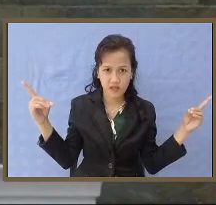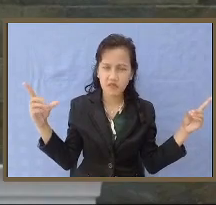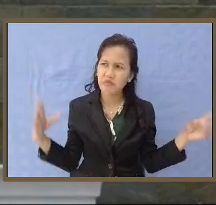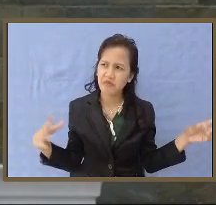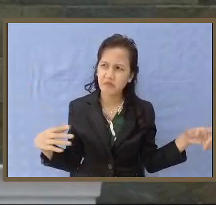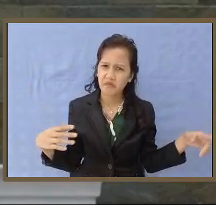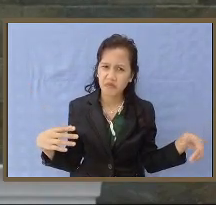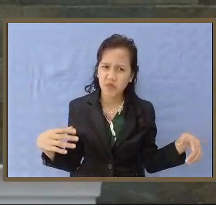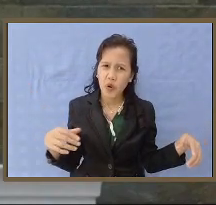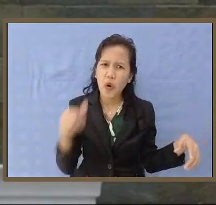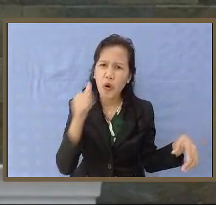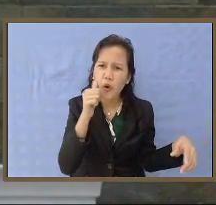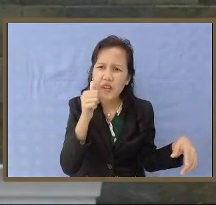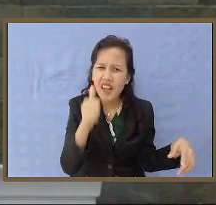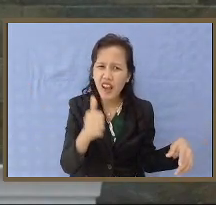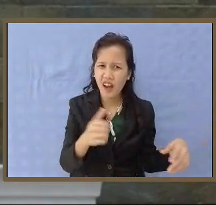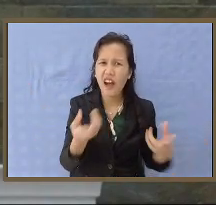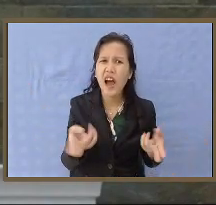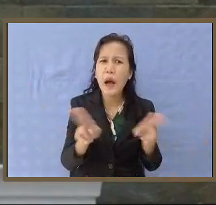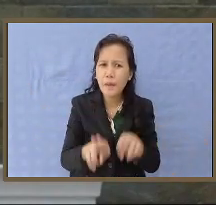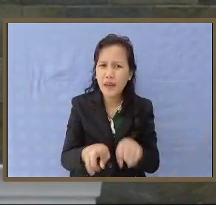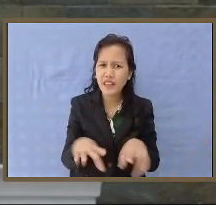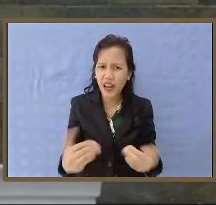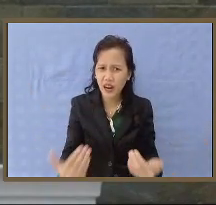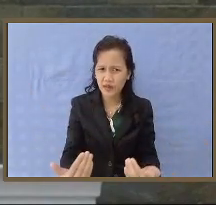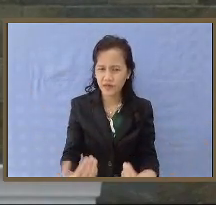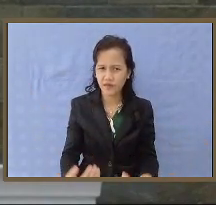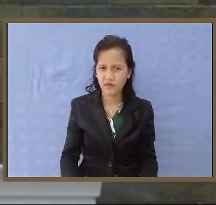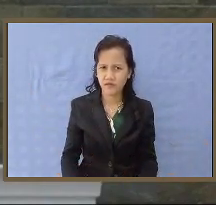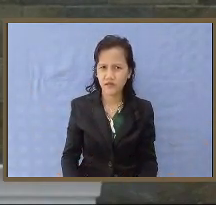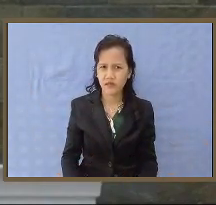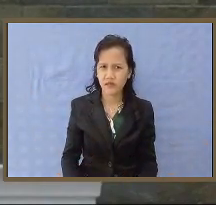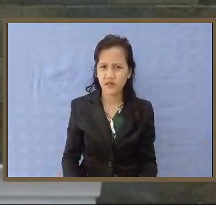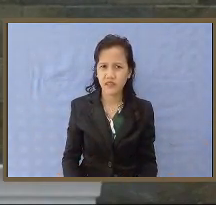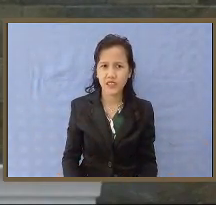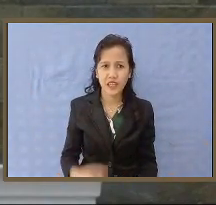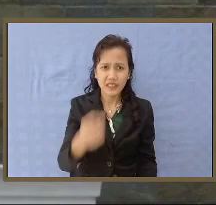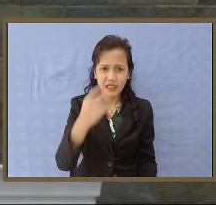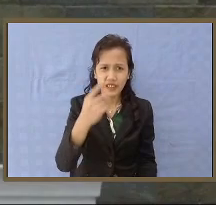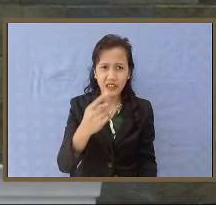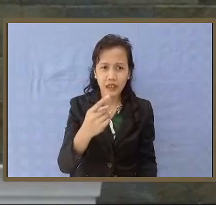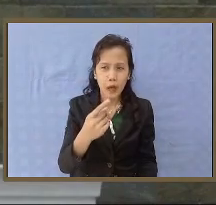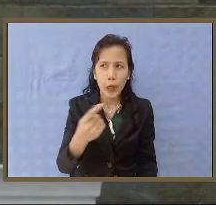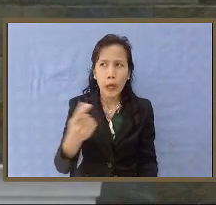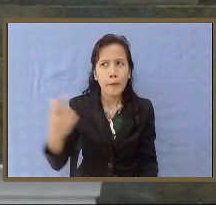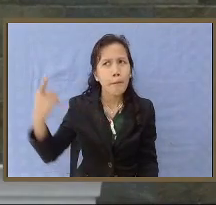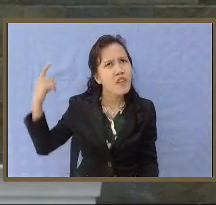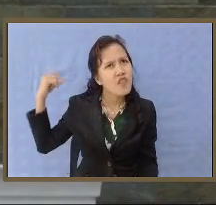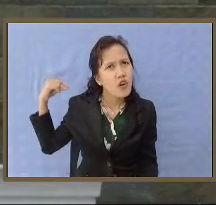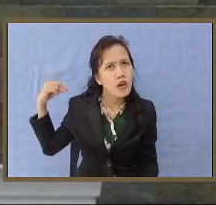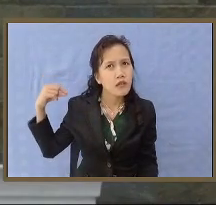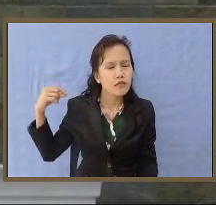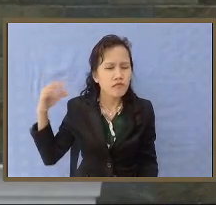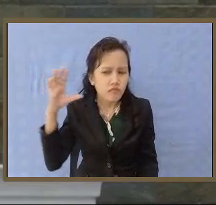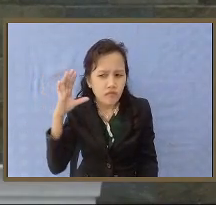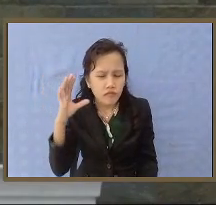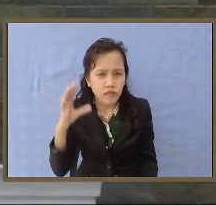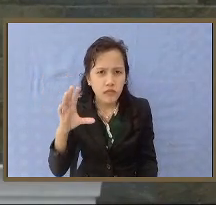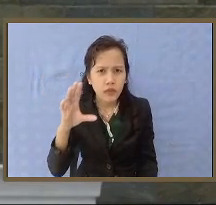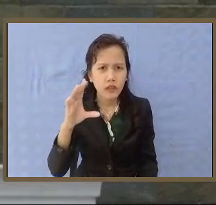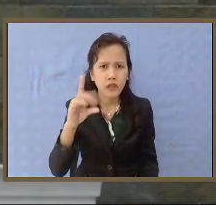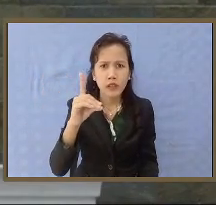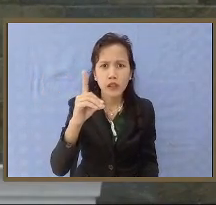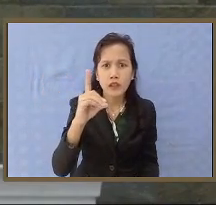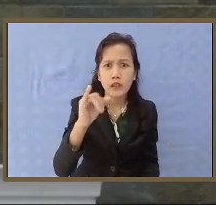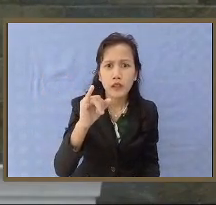yan. Naririnig lamang natin yan sa mga unbelievers. At narinig na naman natin yan sa mga non-Baptists. Pero ngayon, nag-hold na